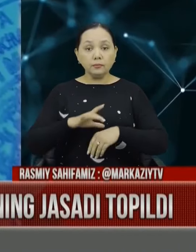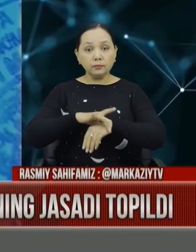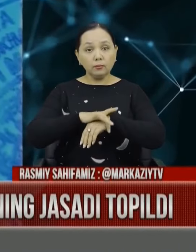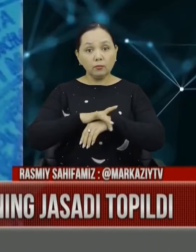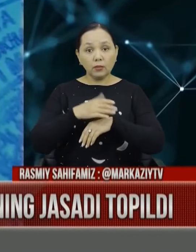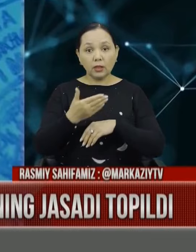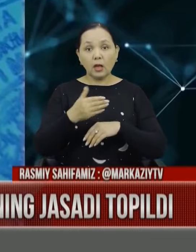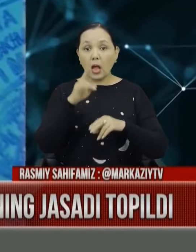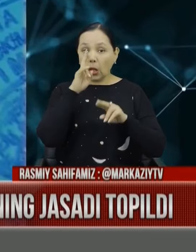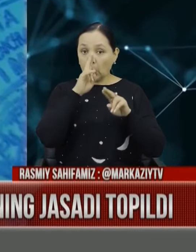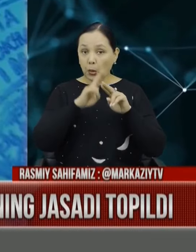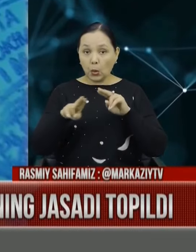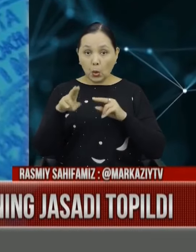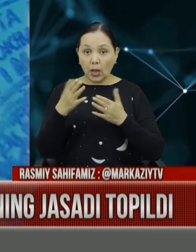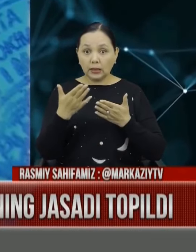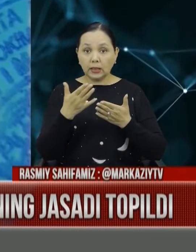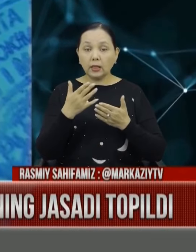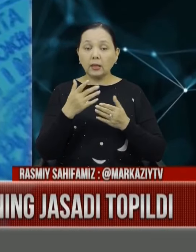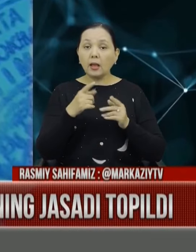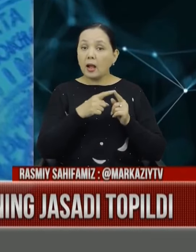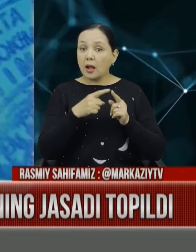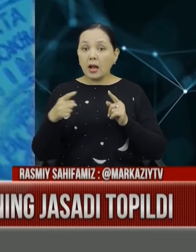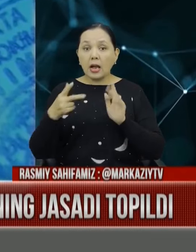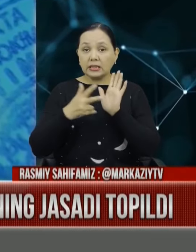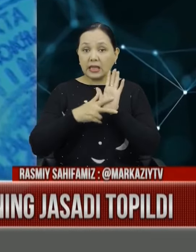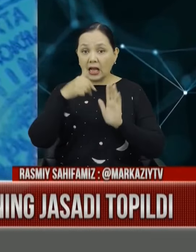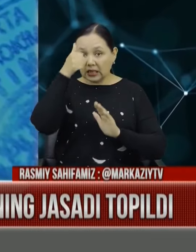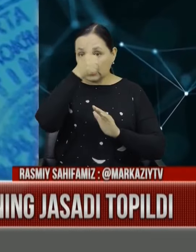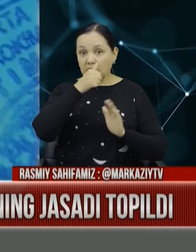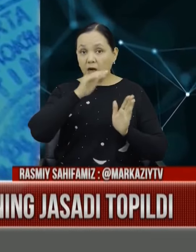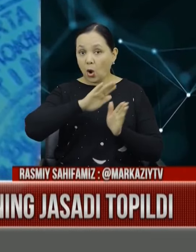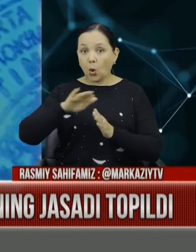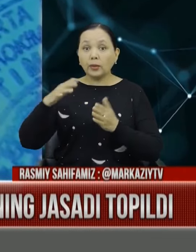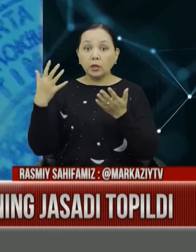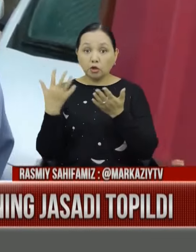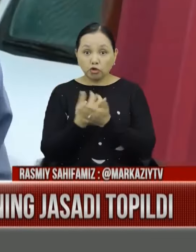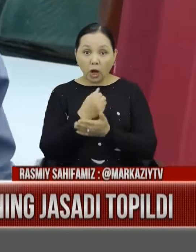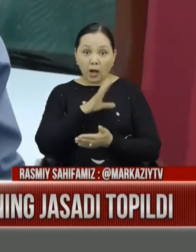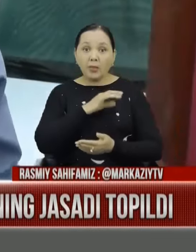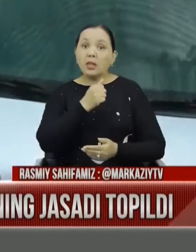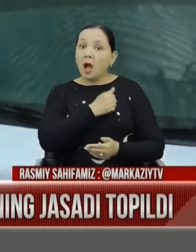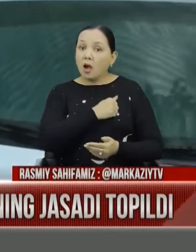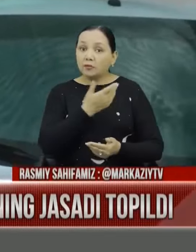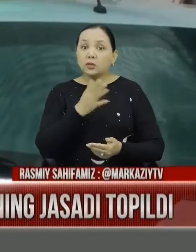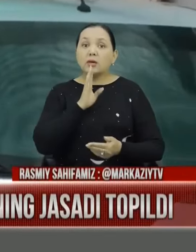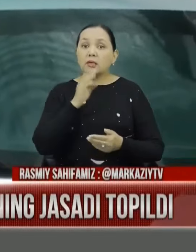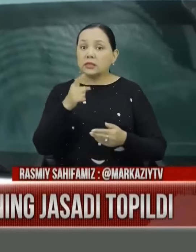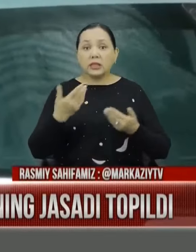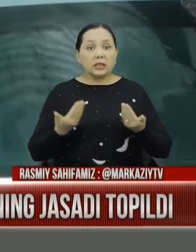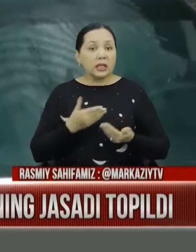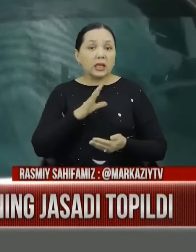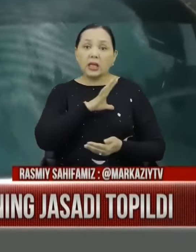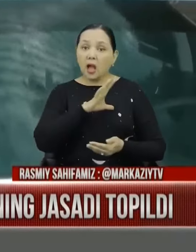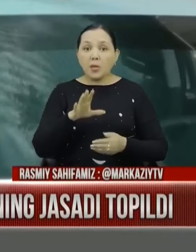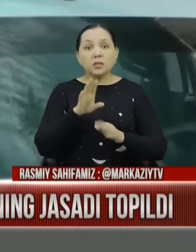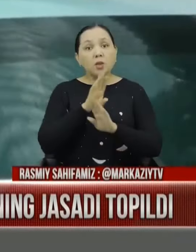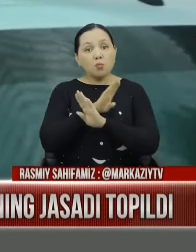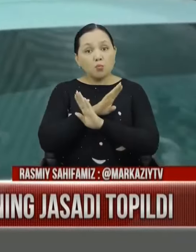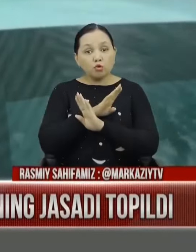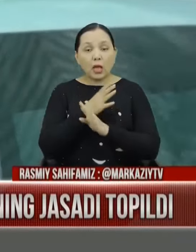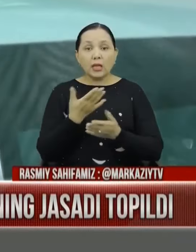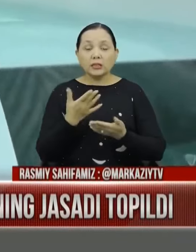Toshkentda bedarak yo'qolgan qizning oradan 8 yil o'tib daragi chiqdi. Afsuski, qizning tirigi emas, balki